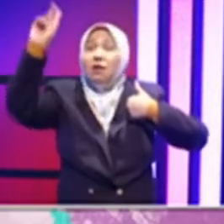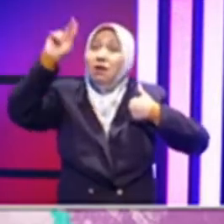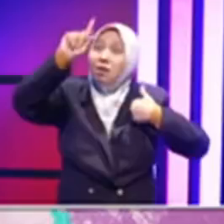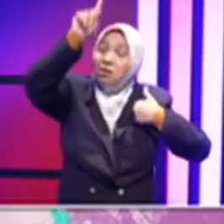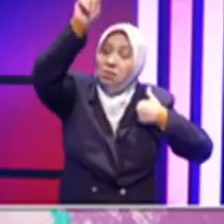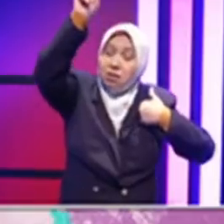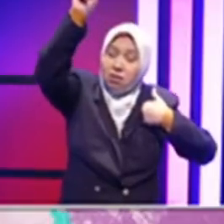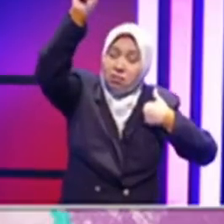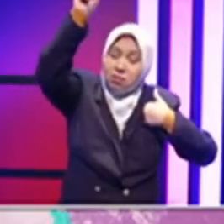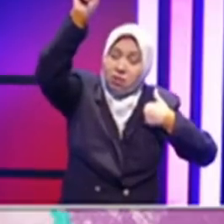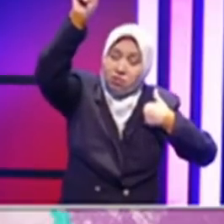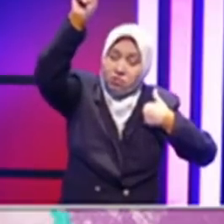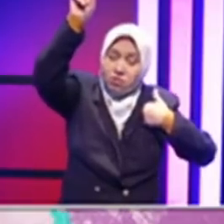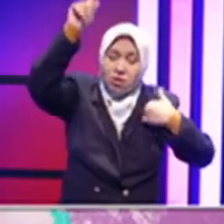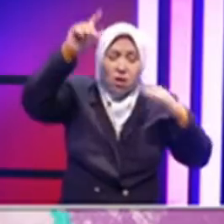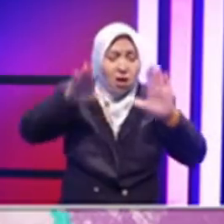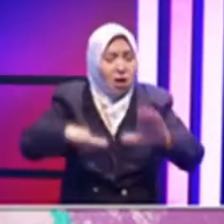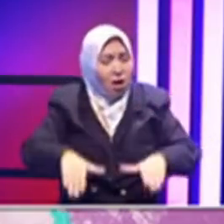فوقهم